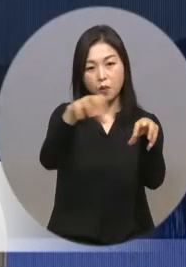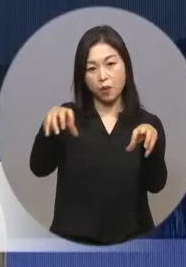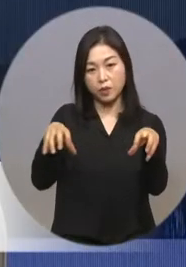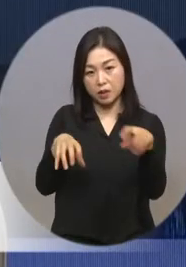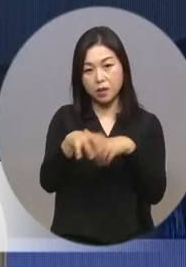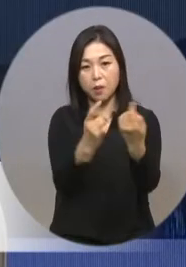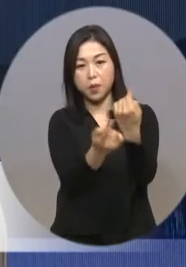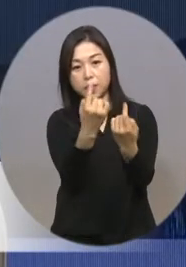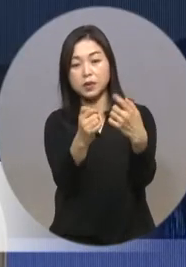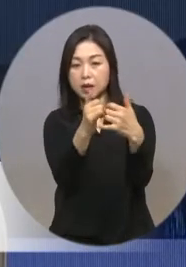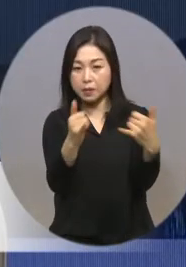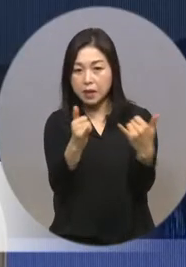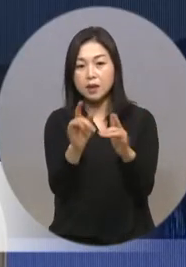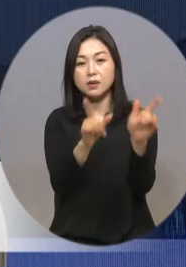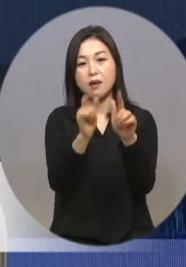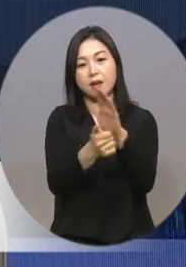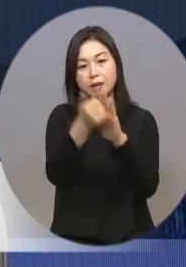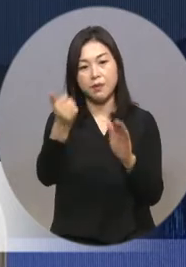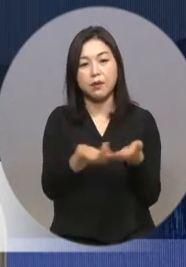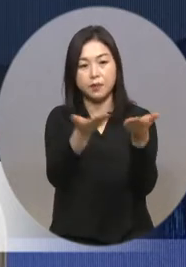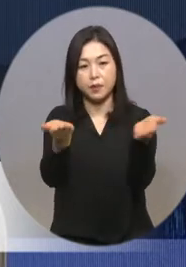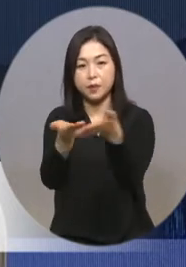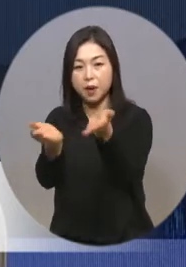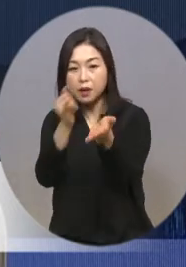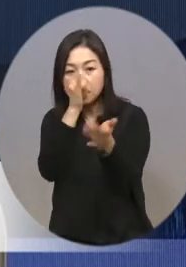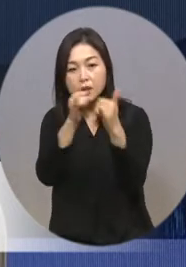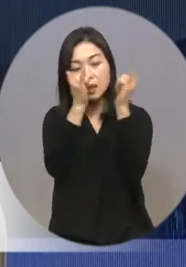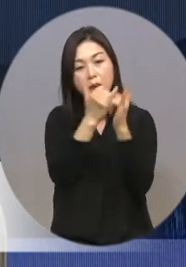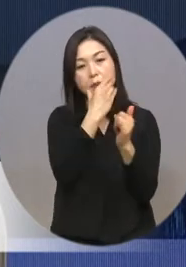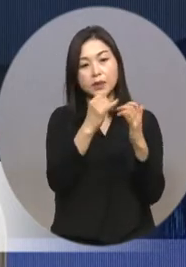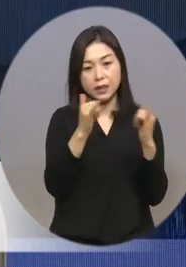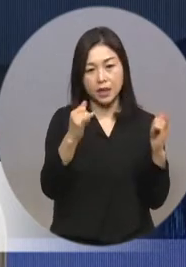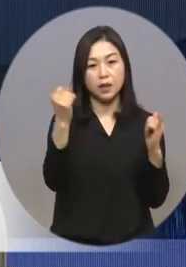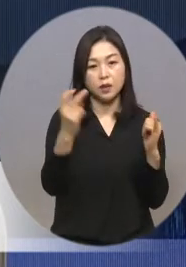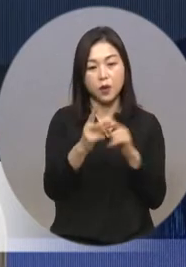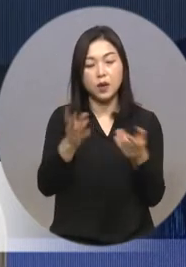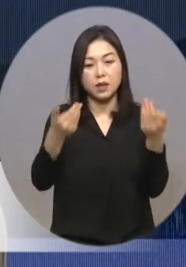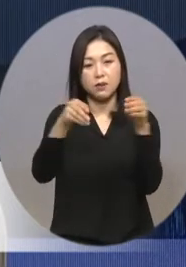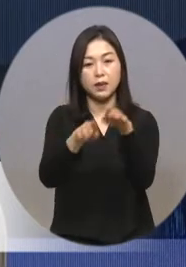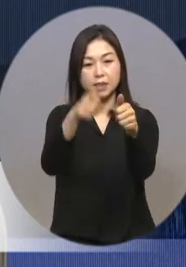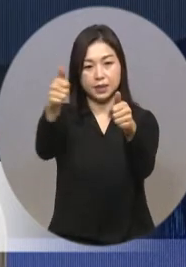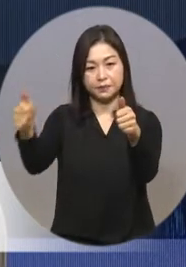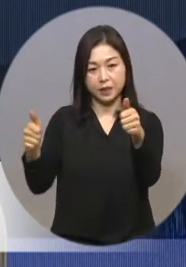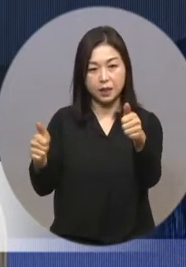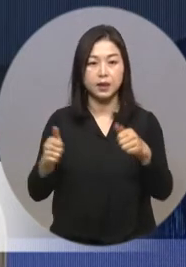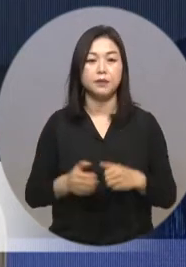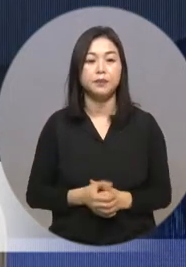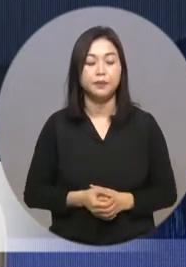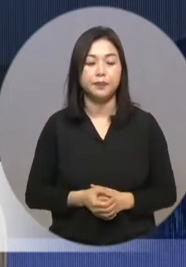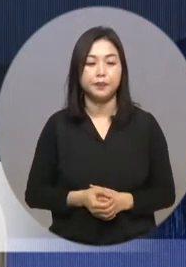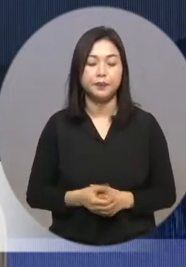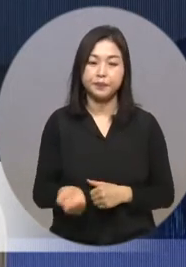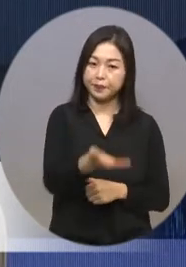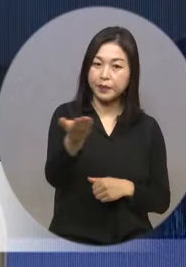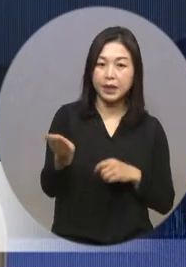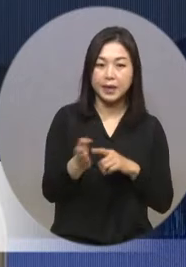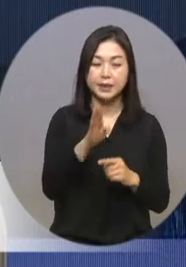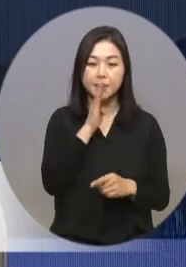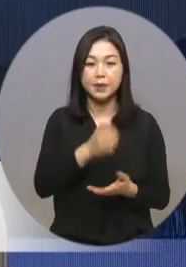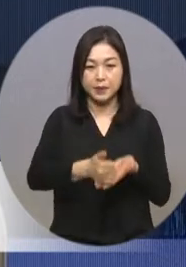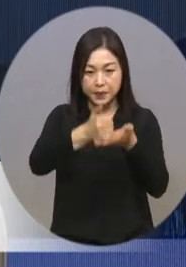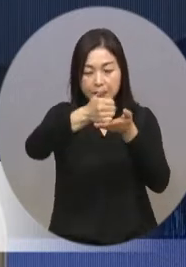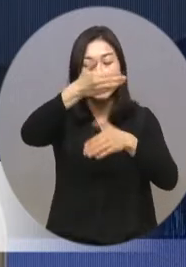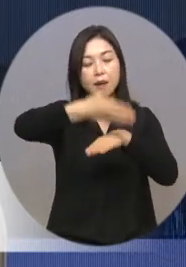작을 막아서 뭐라고 있는 사회 국사 글과 우리가 크건 에 기반 저는 분들 모든 분들에게 페이지 모어